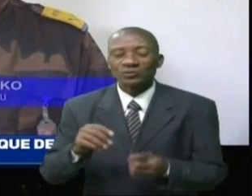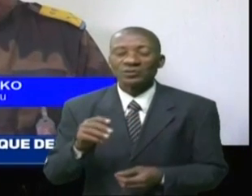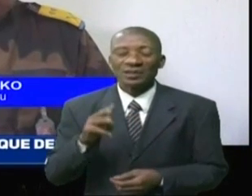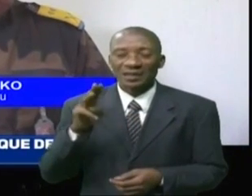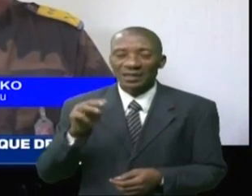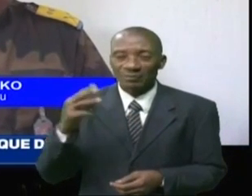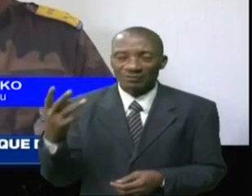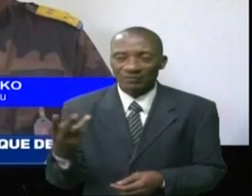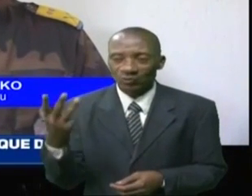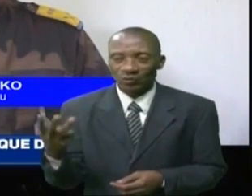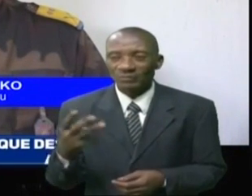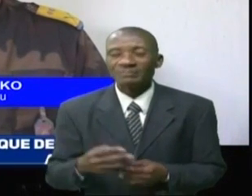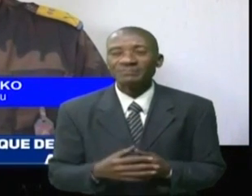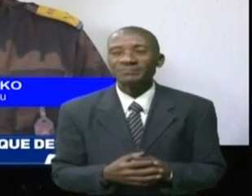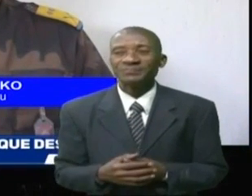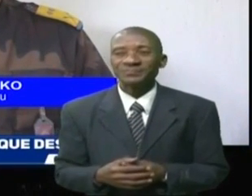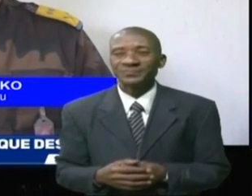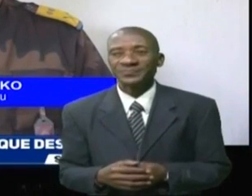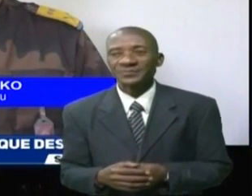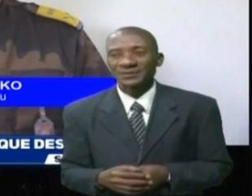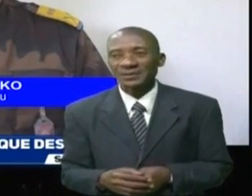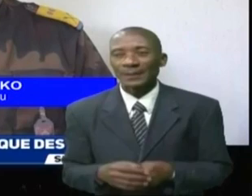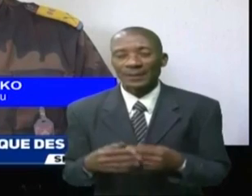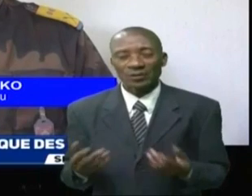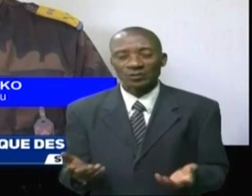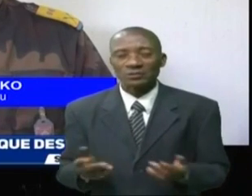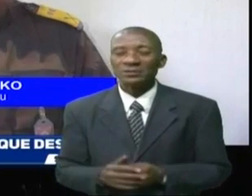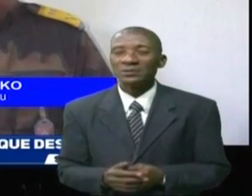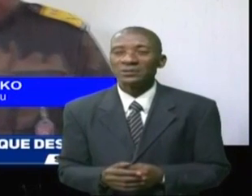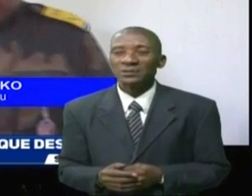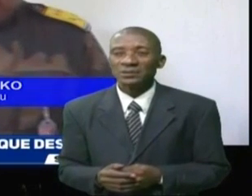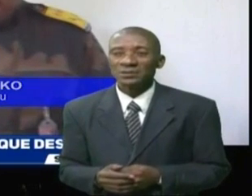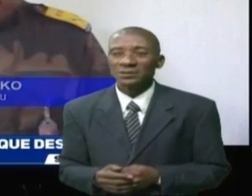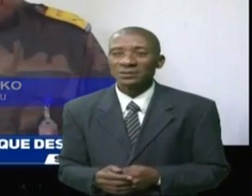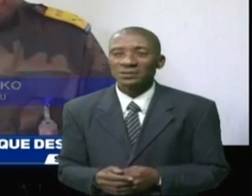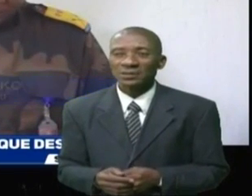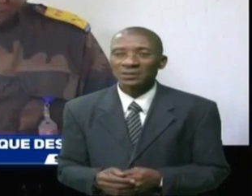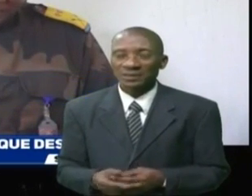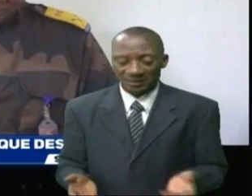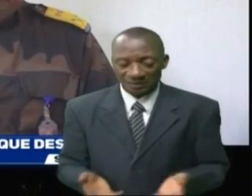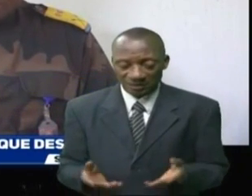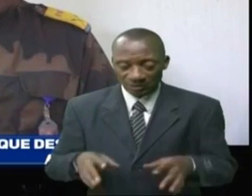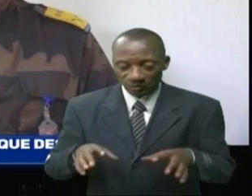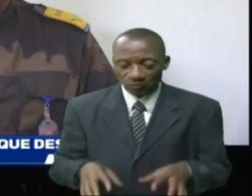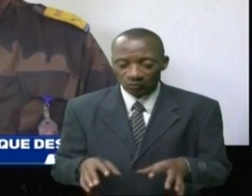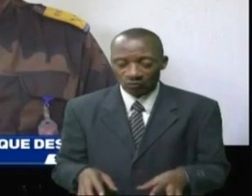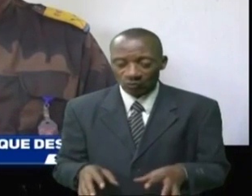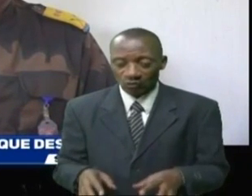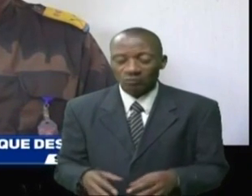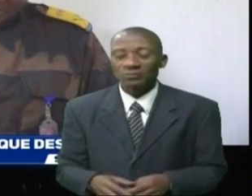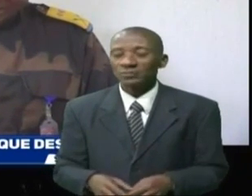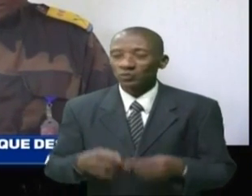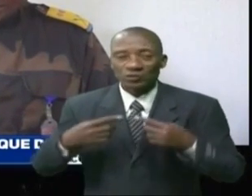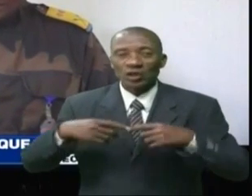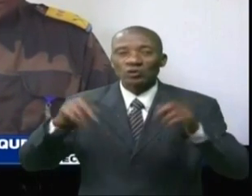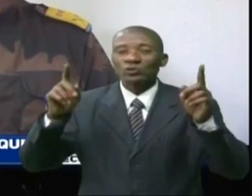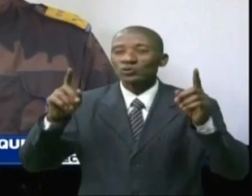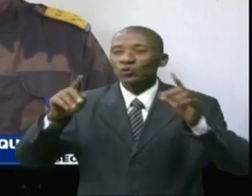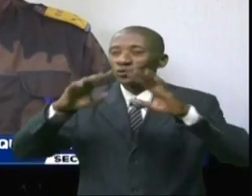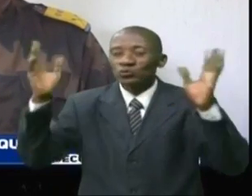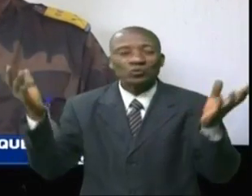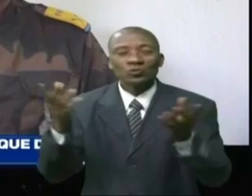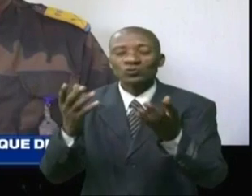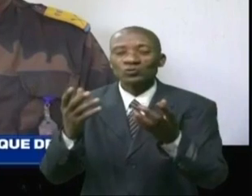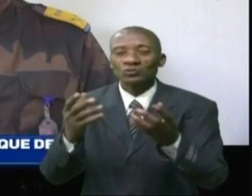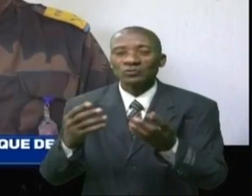communication, les forces armées de la République démocratique du Congo informent l'opinion tant nationale qu'internationale qu'en cas